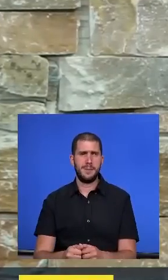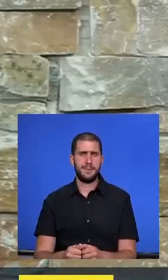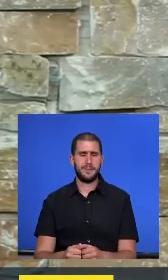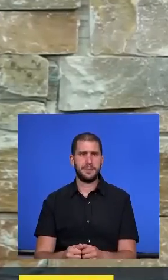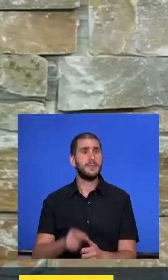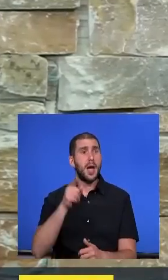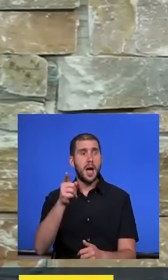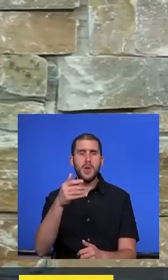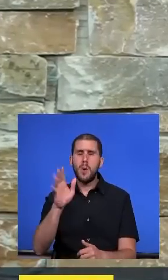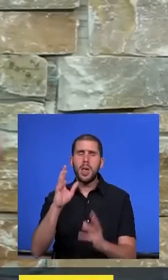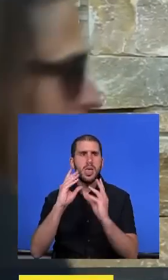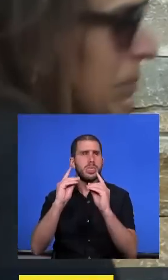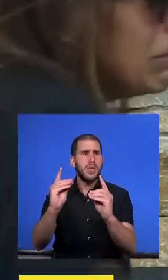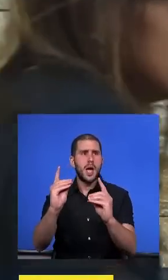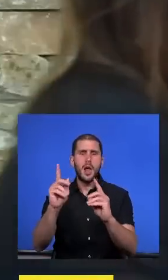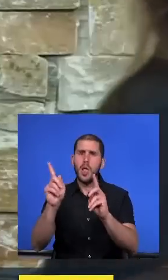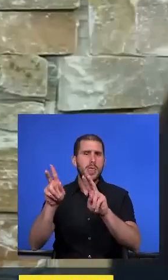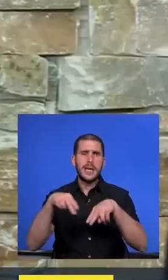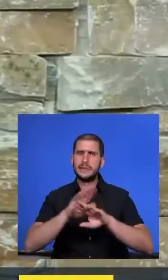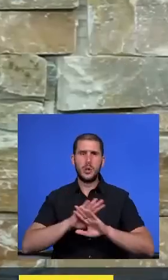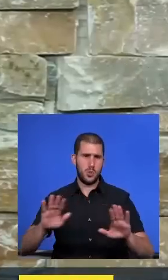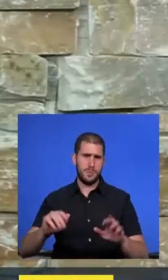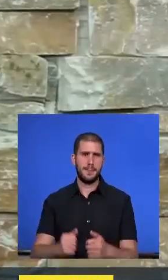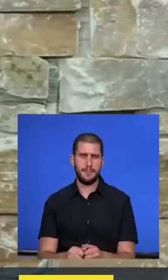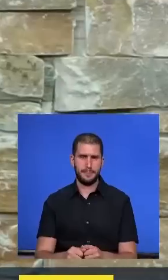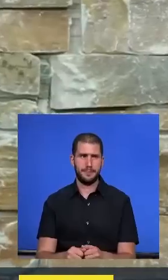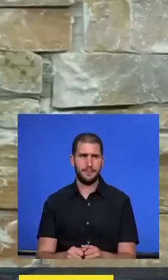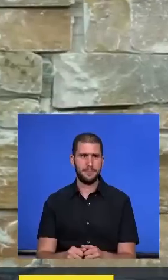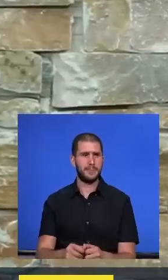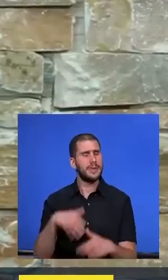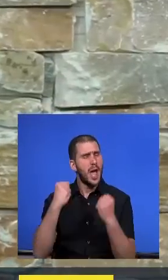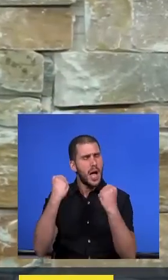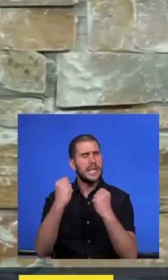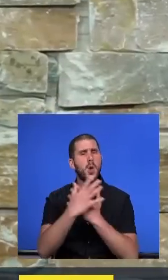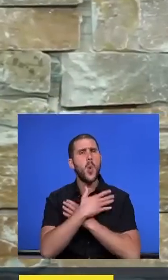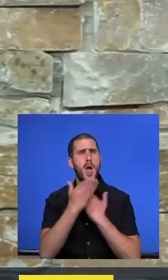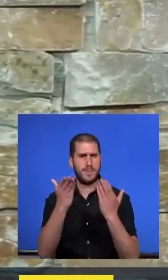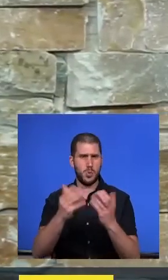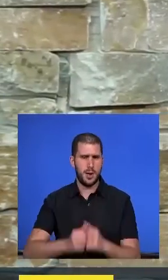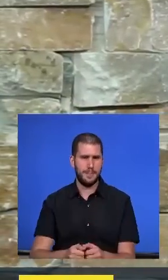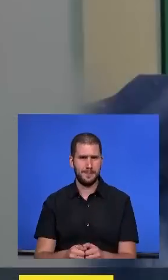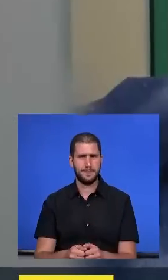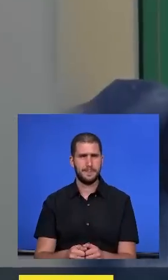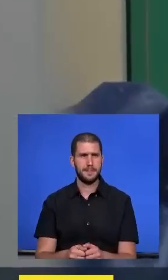ואתה הולך לדרך שלא תשוב ממנה. תהיה חזק, אוהבים אותך.